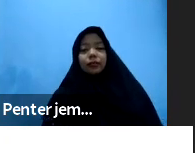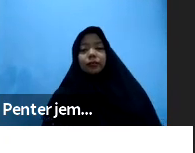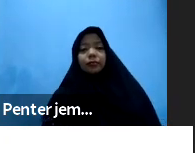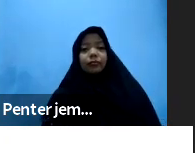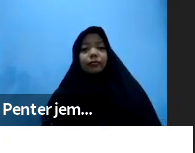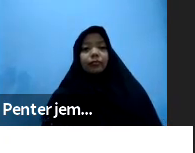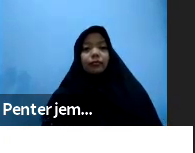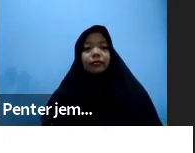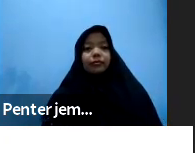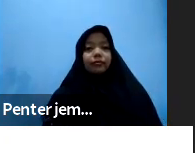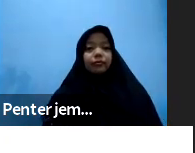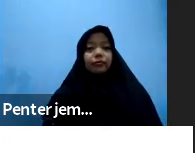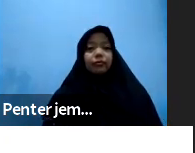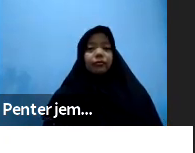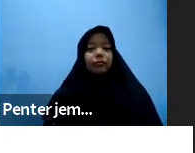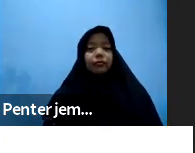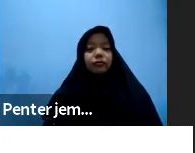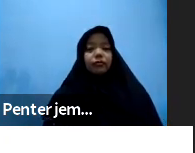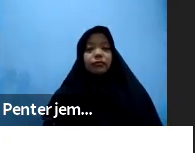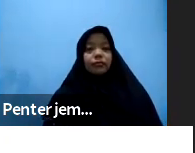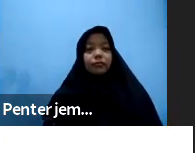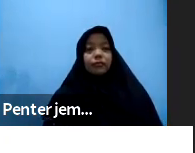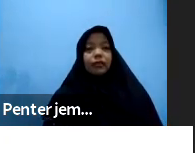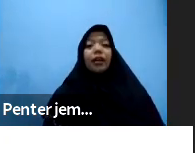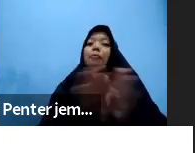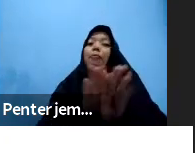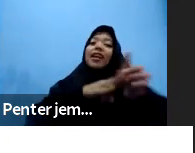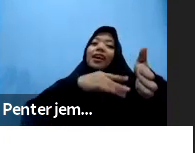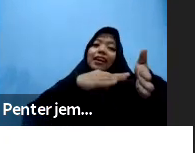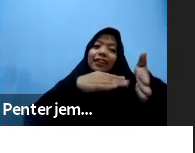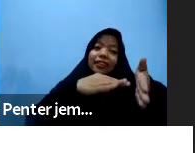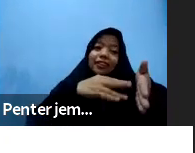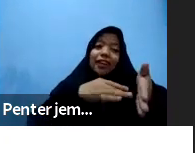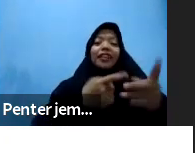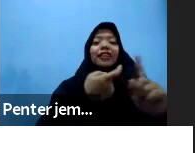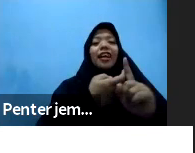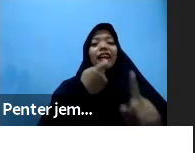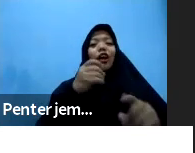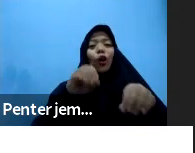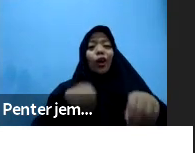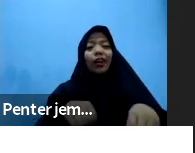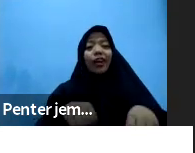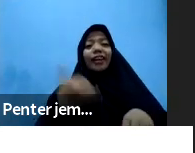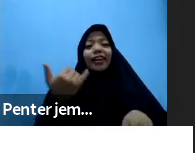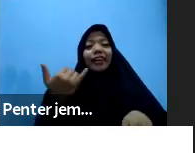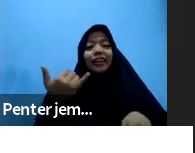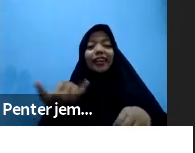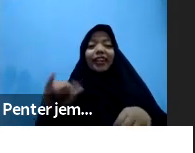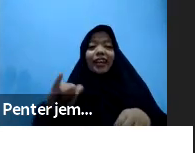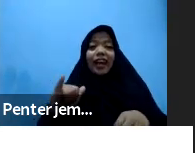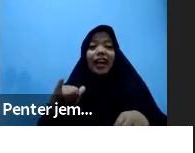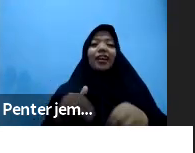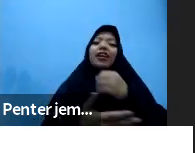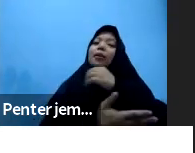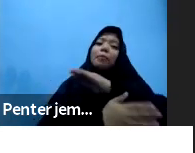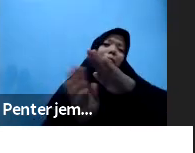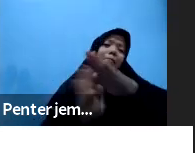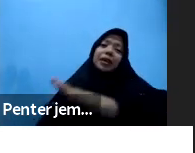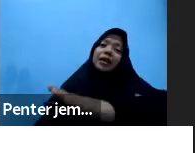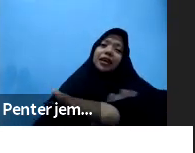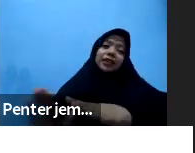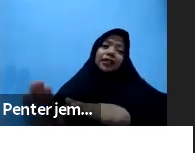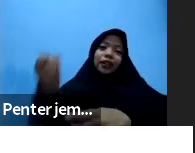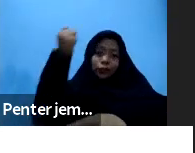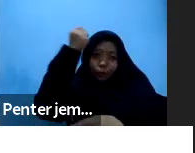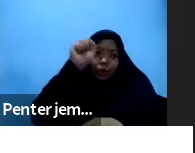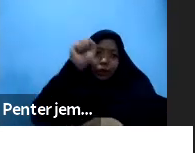bagian dari pembelajaran yang sederhana dari orang-orang penting yang bisa kita motivasikan kepada mereka karena kita